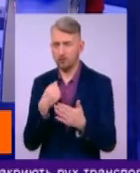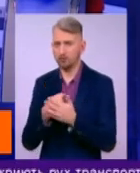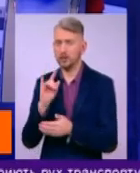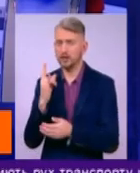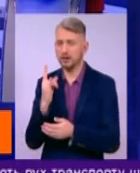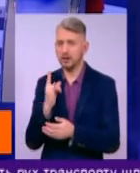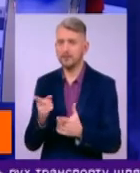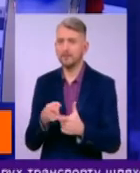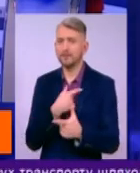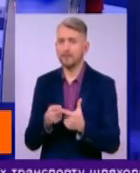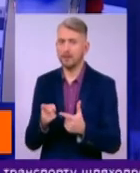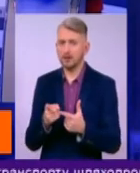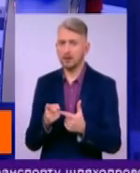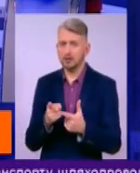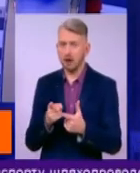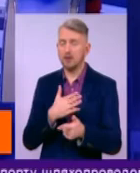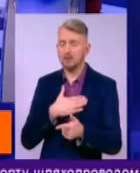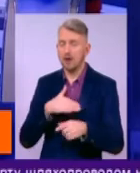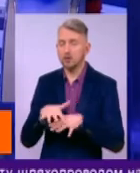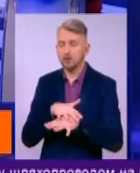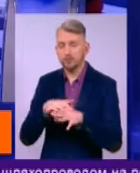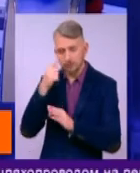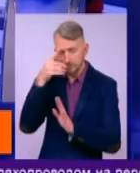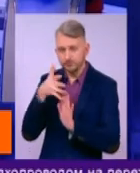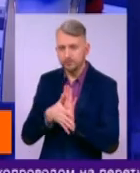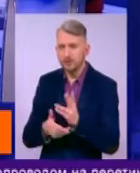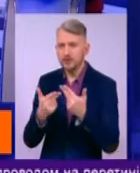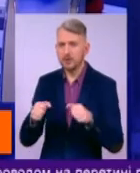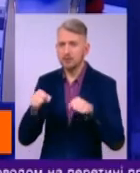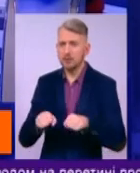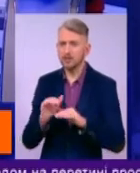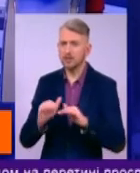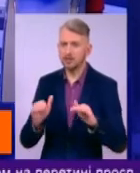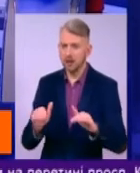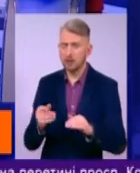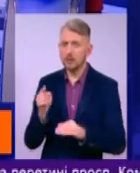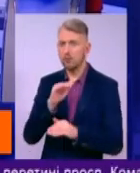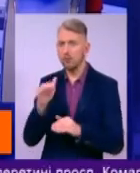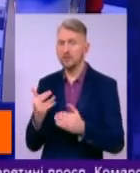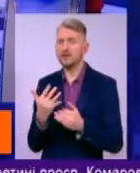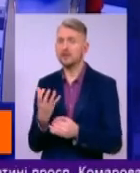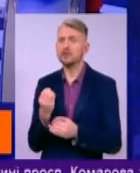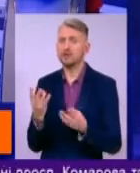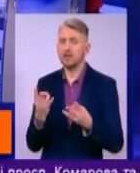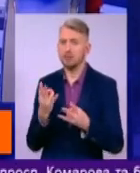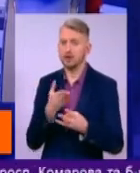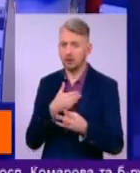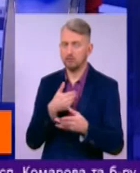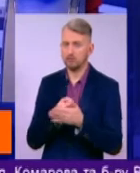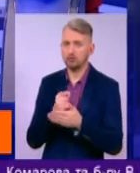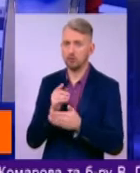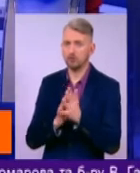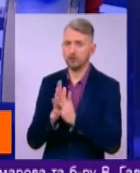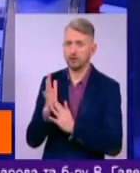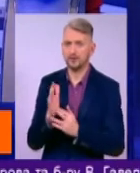дитини. Чи дійшло наше суспільство до визнання прав дітей на тому рівні, чи скільки нам треба ще до того йти, на ваш розсуд,